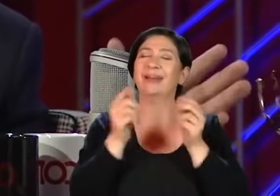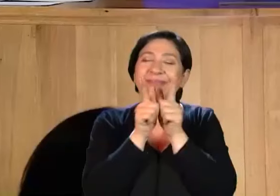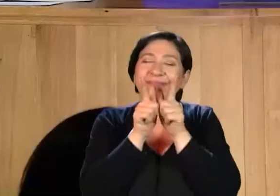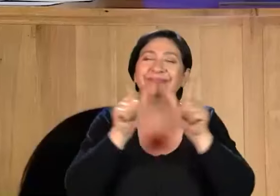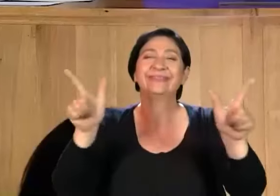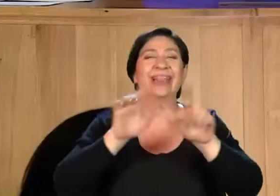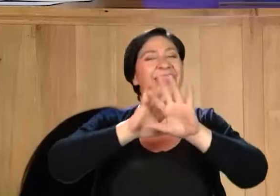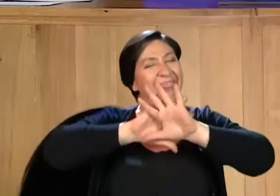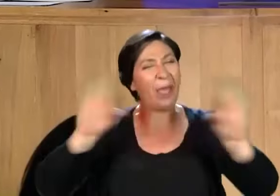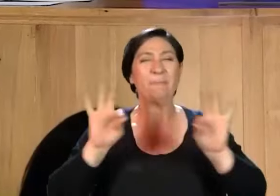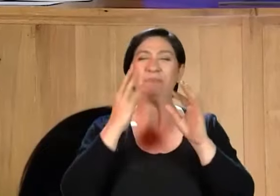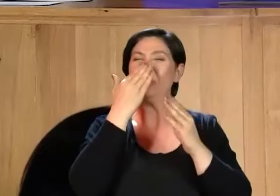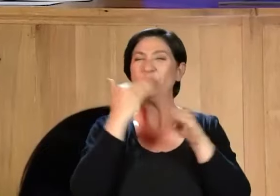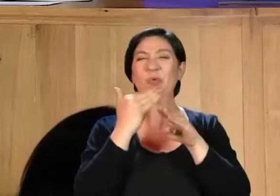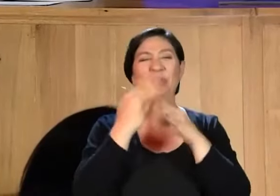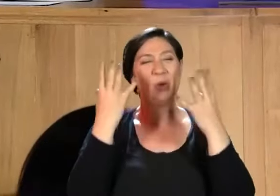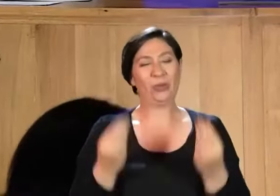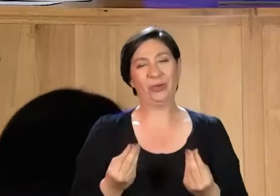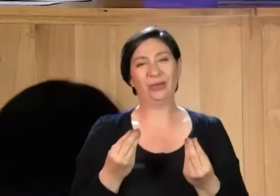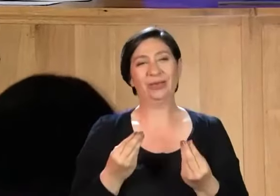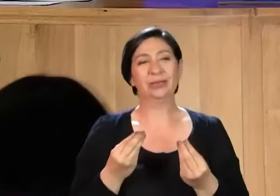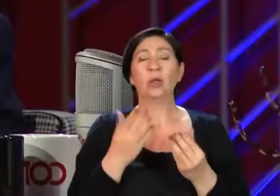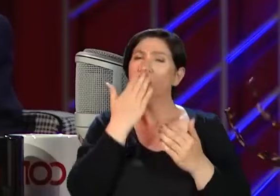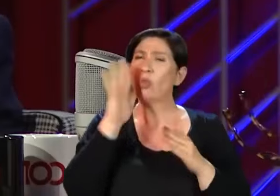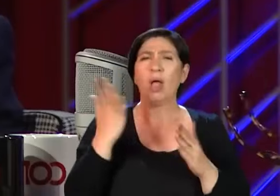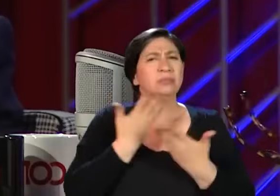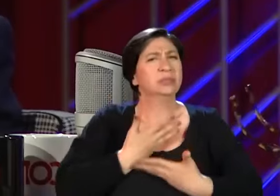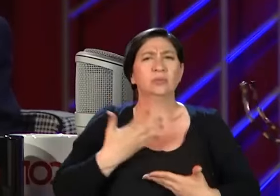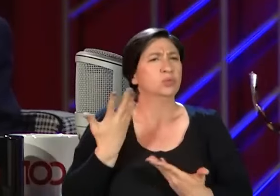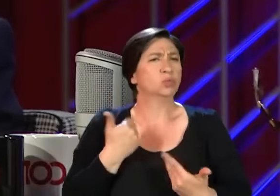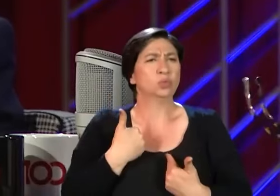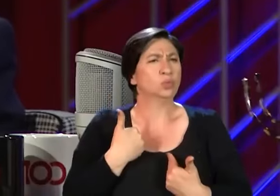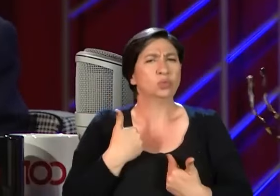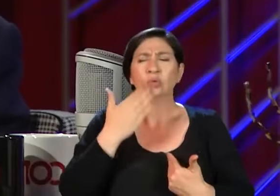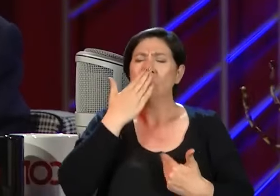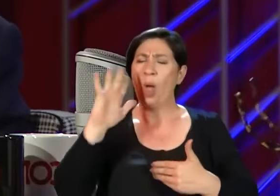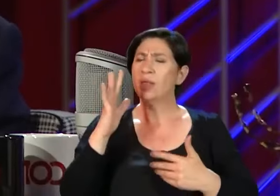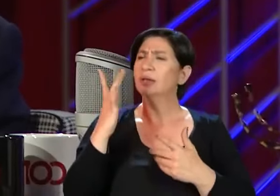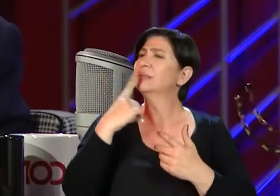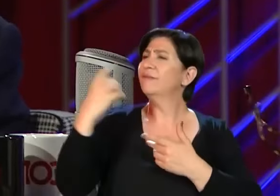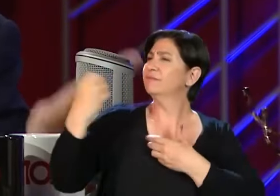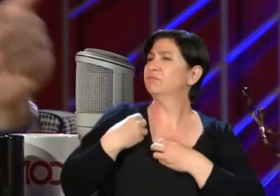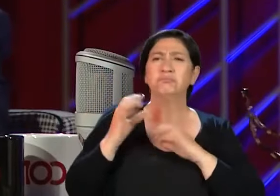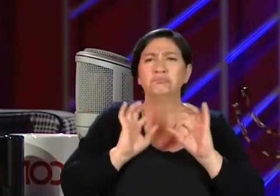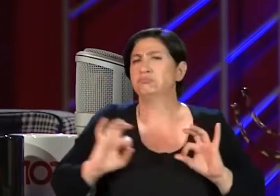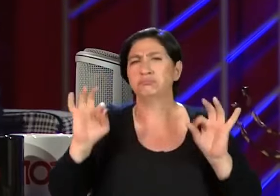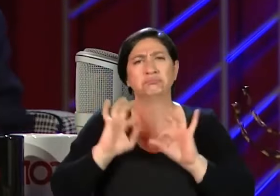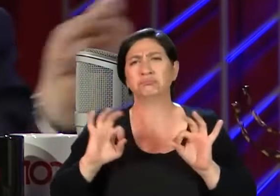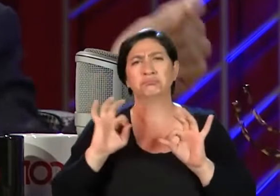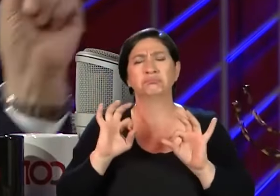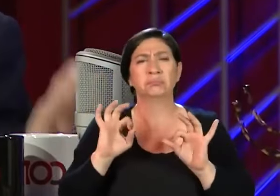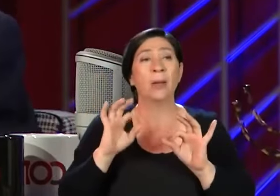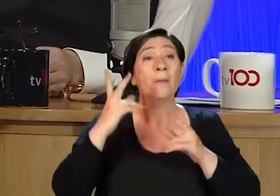ki tamamı yakıştı yani. Onun için doğallığımızla yürüyoruz. Kimse bizim doğallığımızla müdahale etmedi. Ben